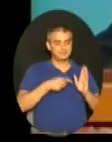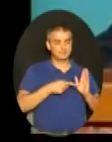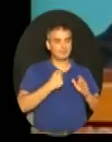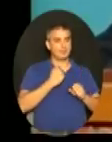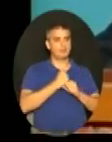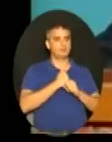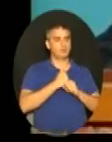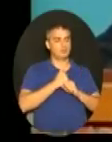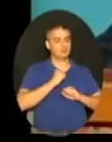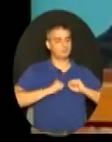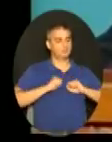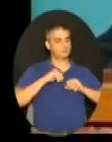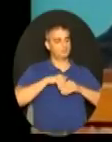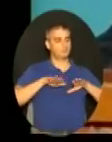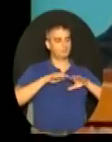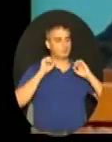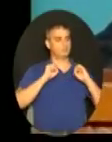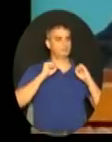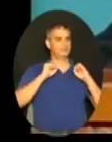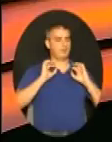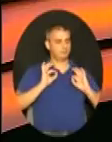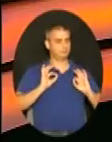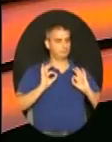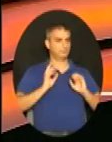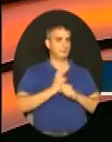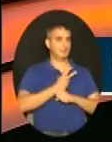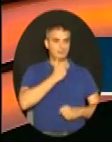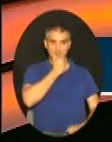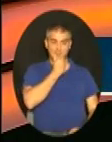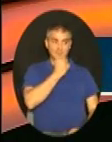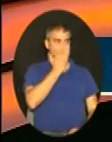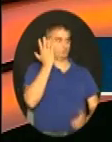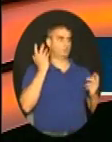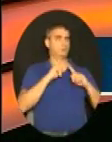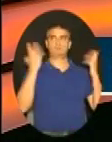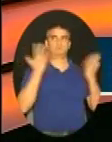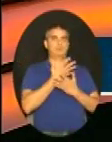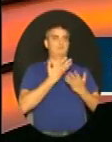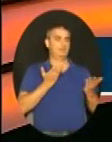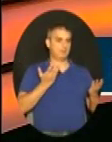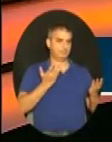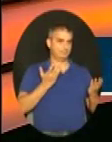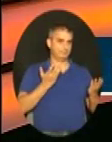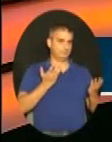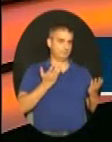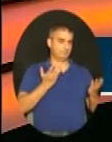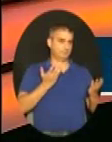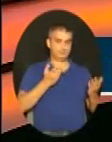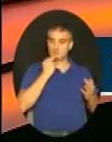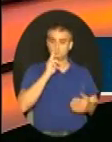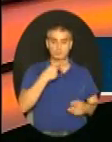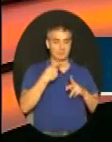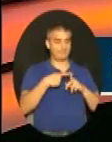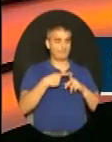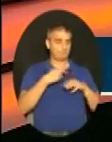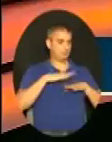להביא להתנהלות ולממשלה יציבה ותקינה, תראי, הוא הפתיע את כולנו, נתניהו, היה לו